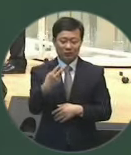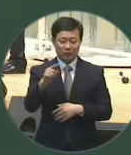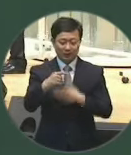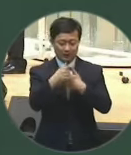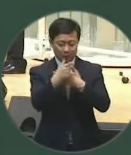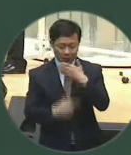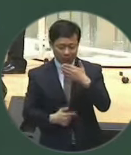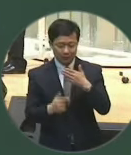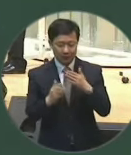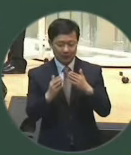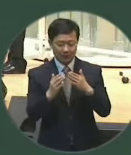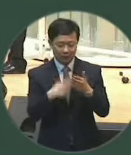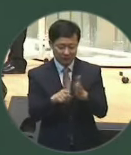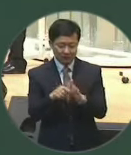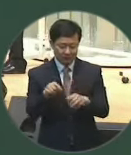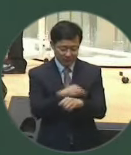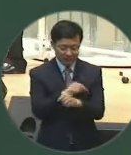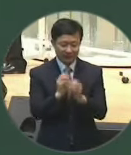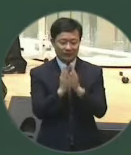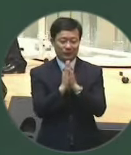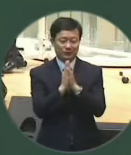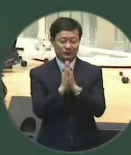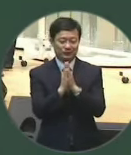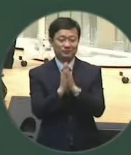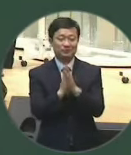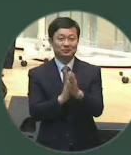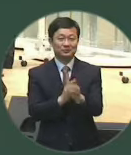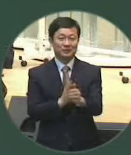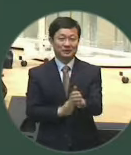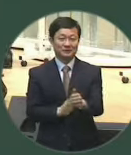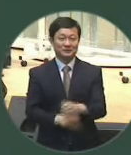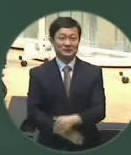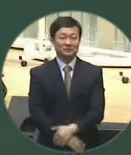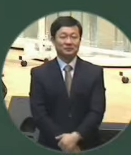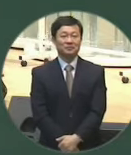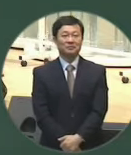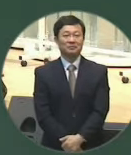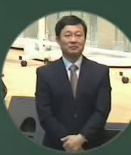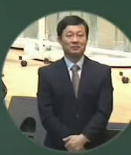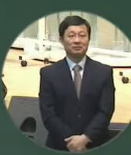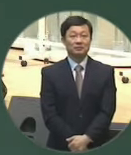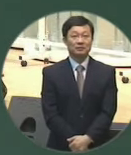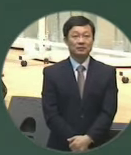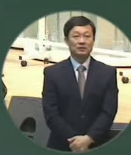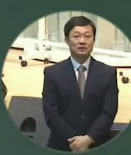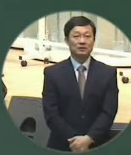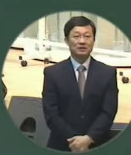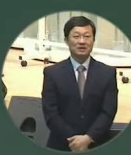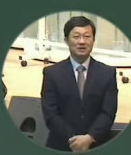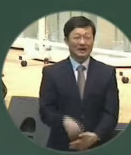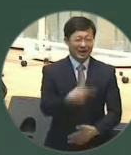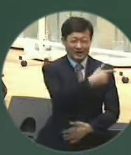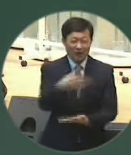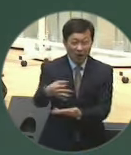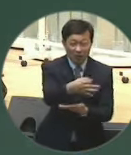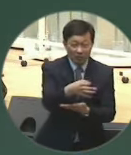week coming up, but let's spend this one more week and one month praying for the denomination. 그래서 여기는 뭐 큰 무슨 헌금을 많이 해야 되냐 그거 아닙니다.